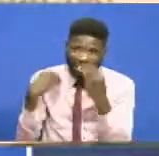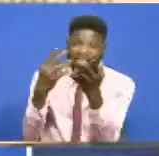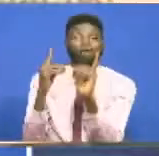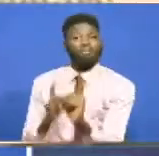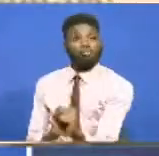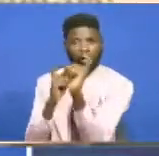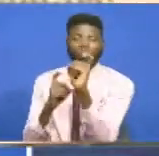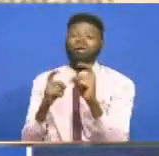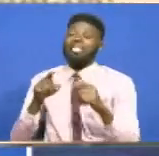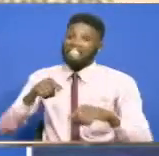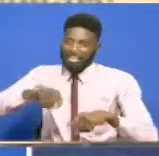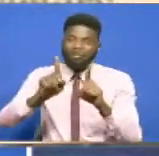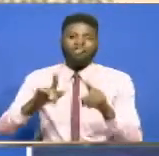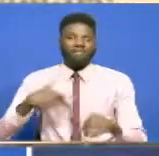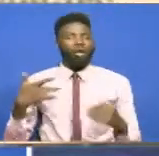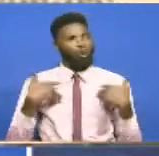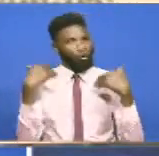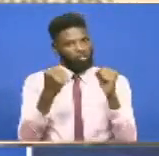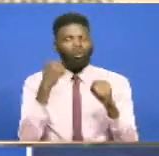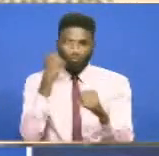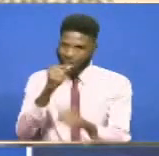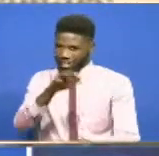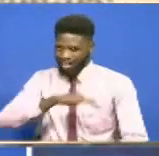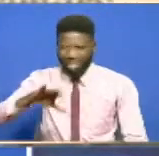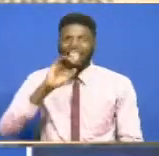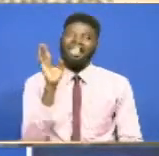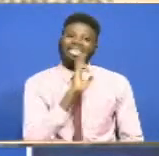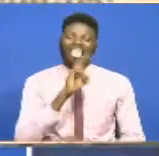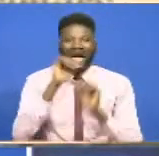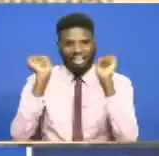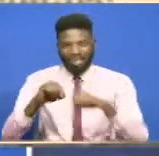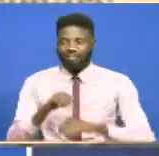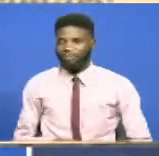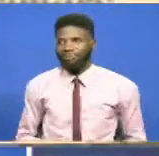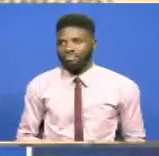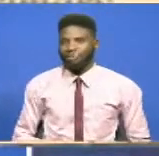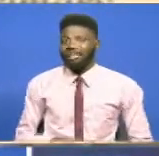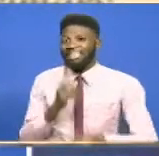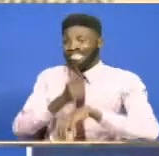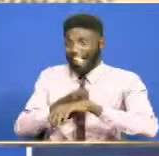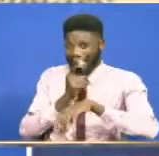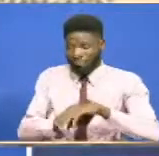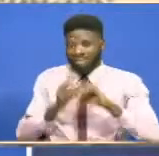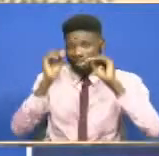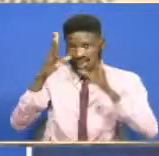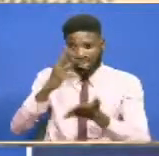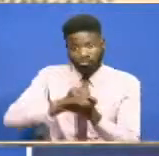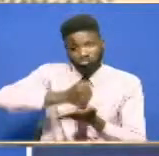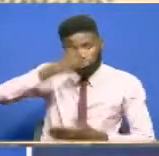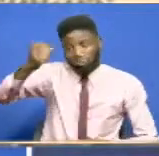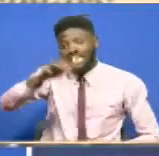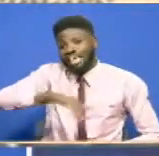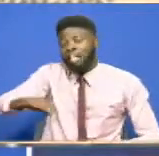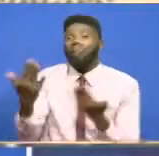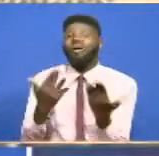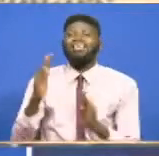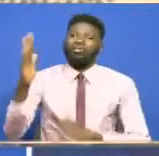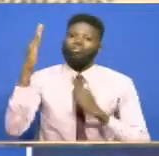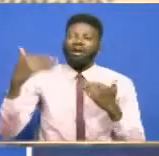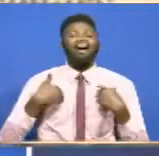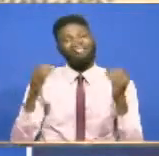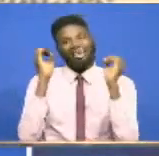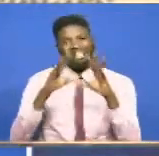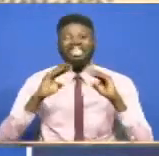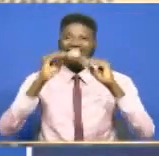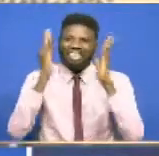hayo. When you take a teacher to insecurity prone areas, that teacher will constantly live